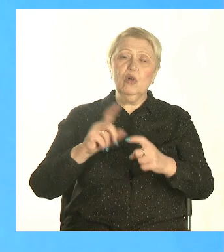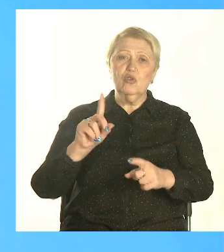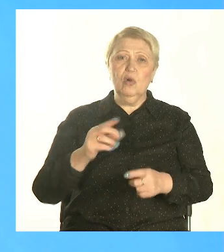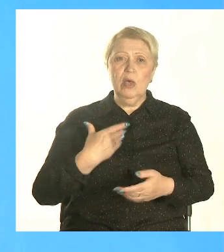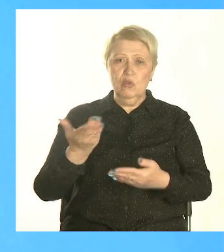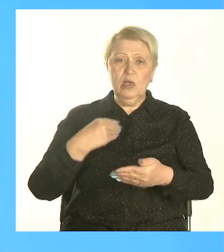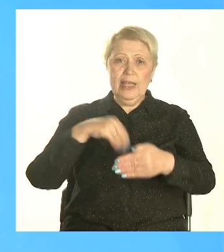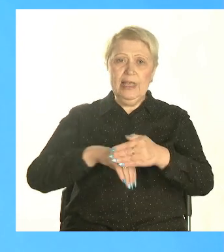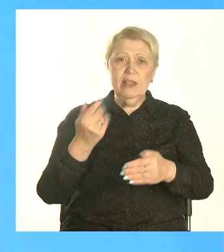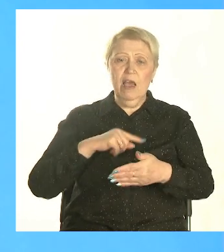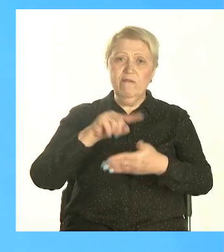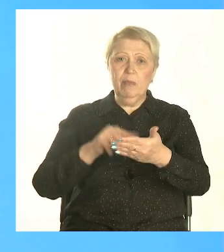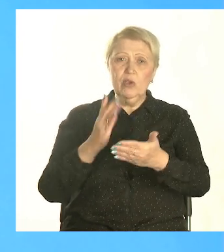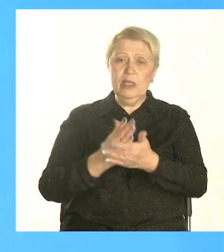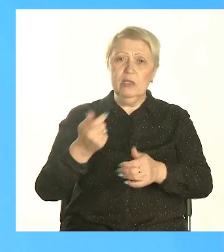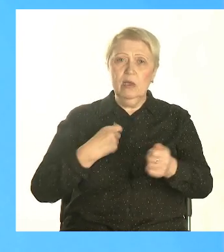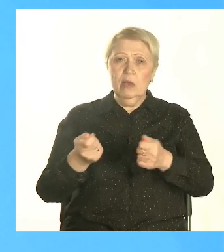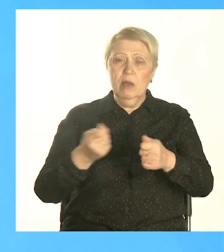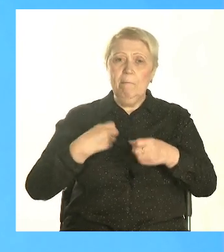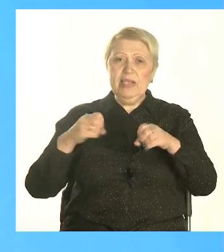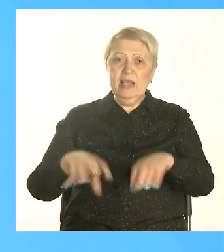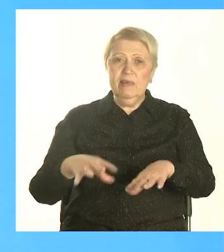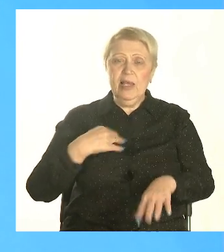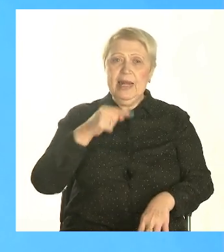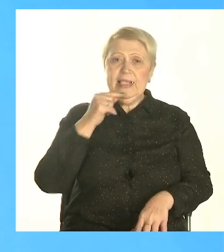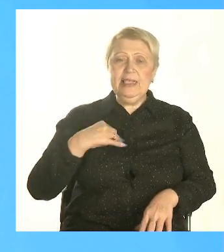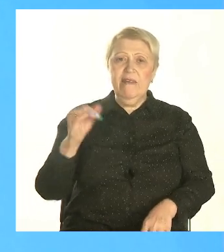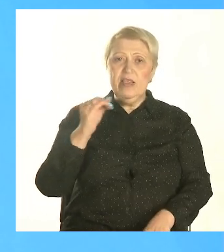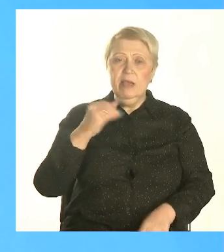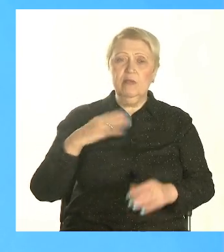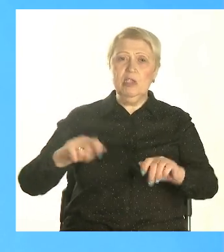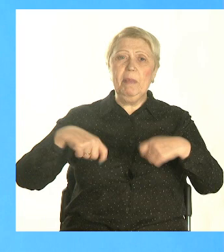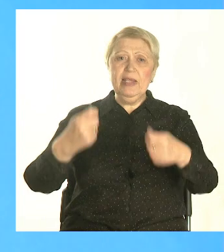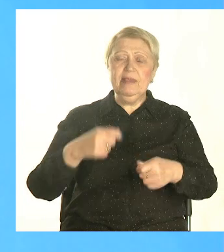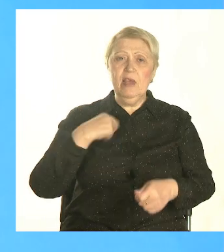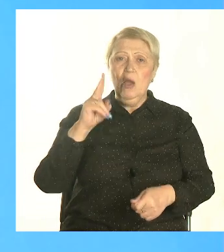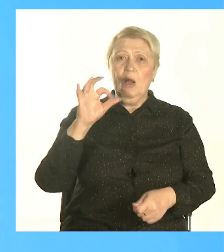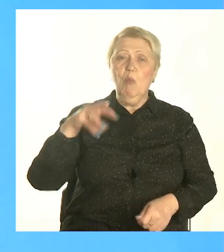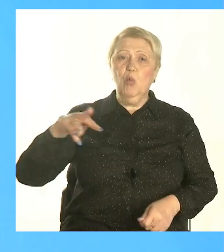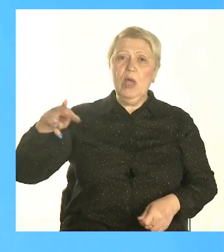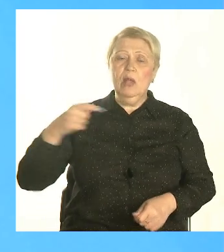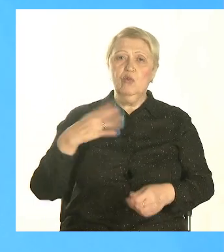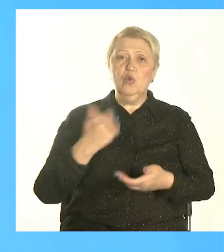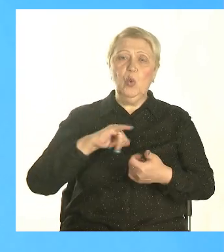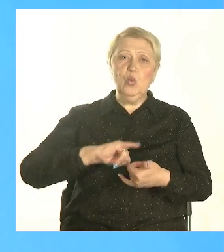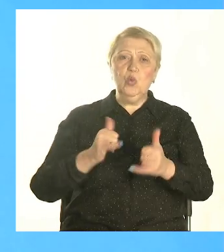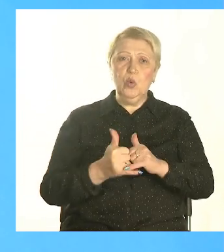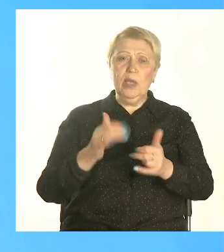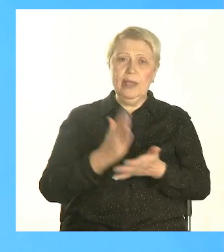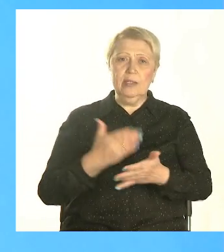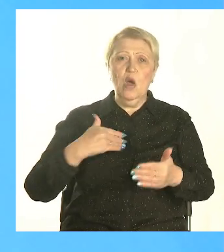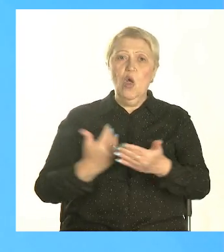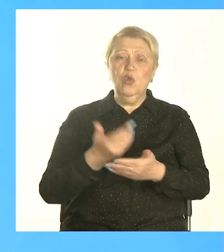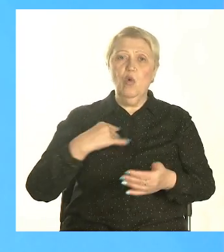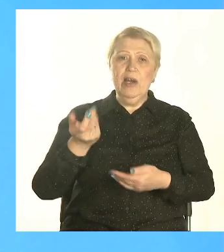вопрос регулируется 354-м постановлением правительства Российской Федерации о порядке предоставления коммунальной услуги. То есть система у нас новая система